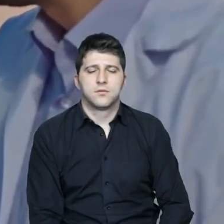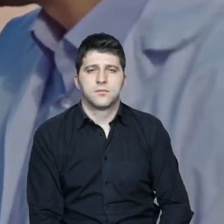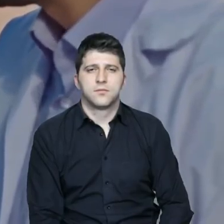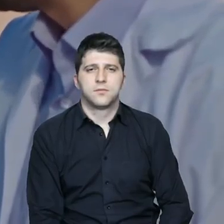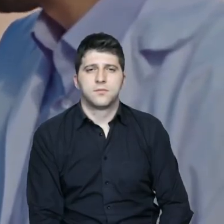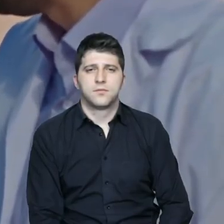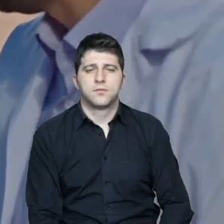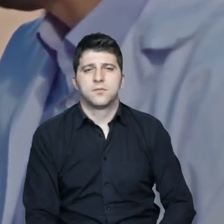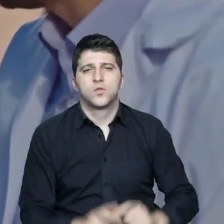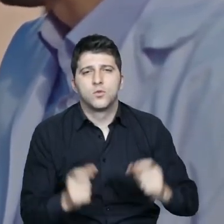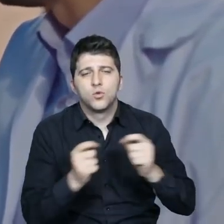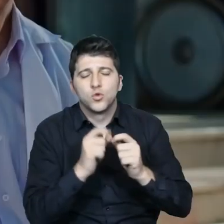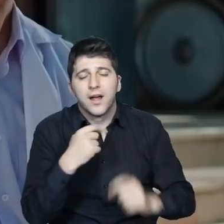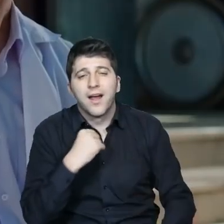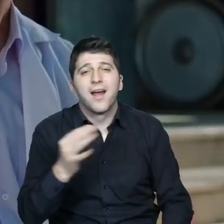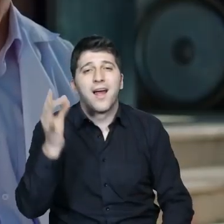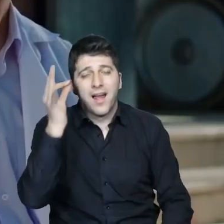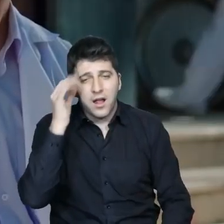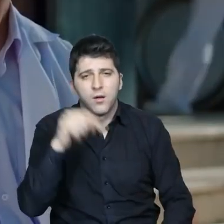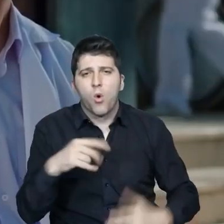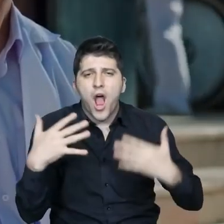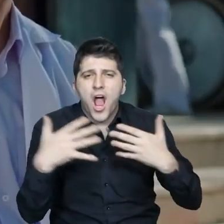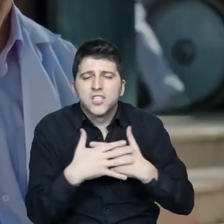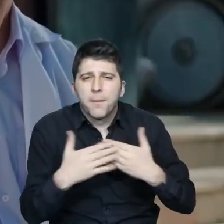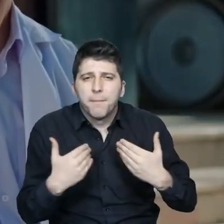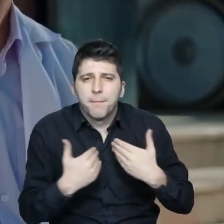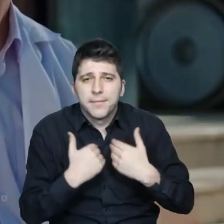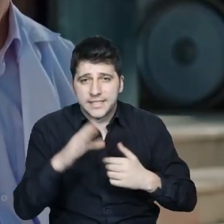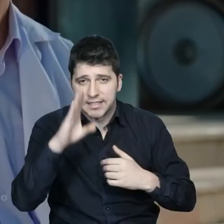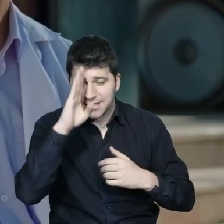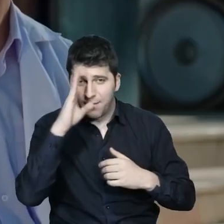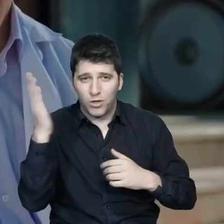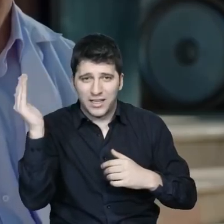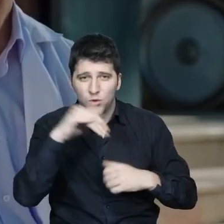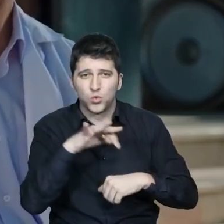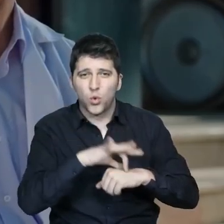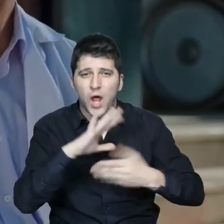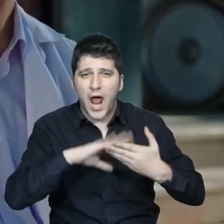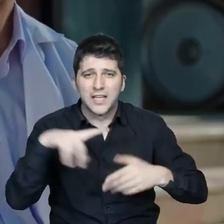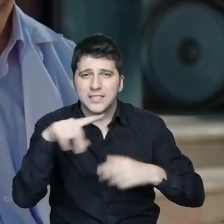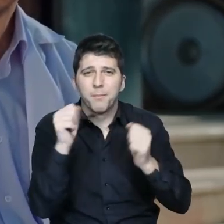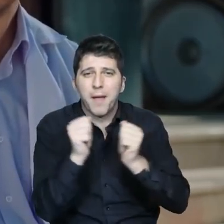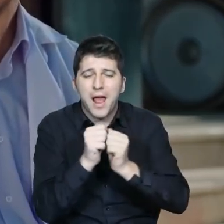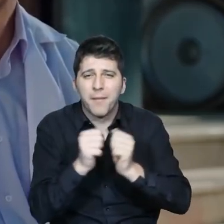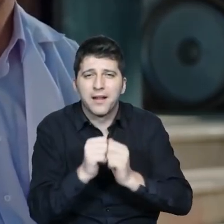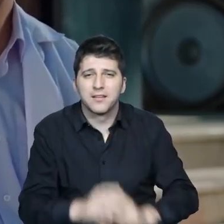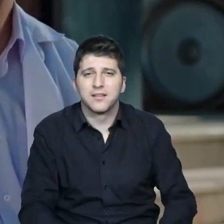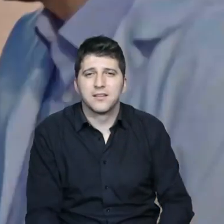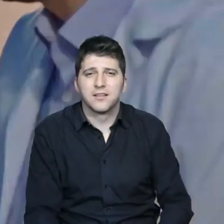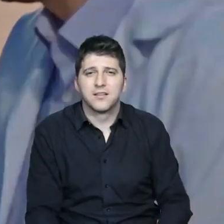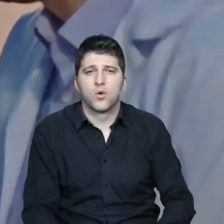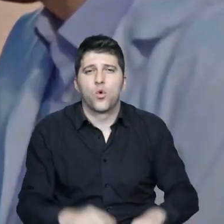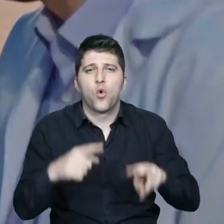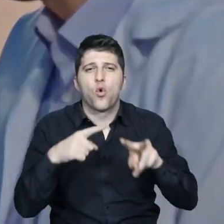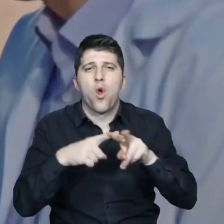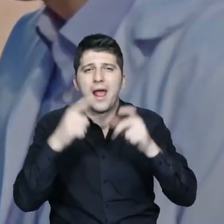Şey Burcu, aklıma gelmişken. Biz bu akşam İstanbul'dan gelen doktor arkadaşlarımızla birlikte konakta yemek